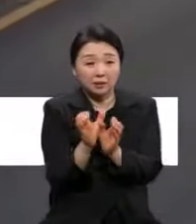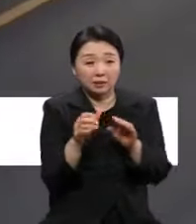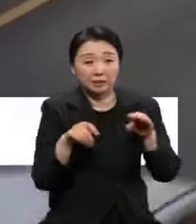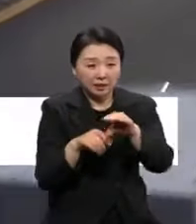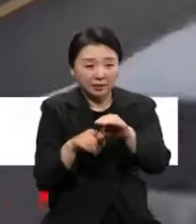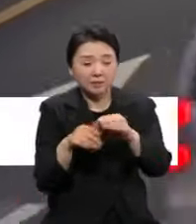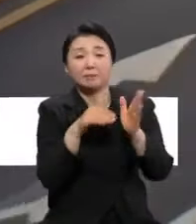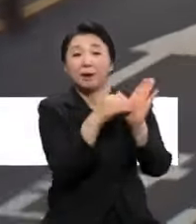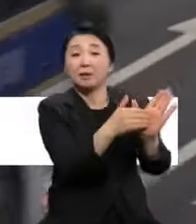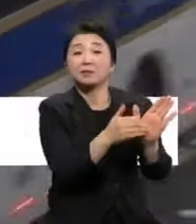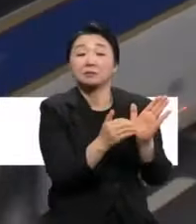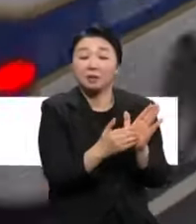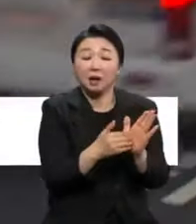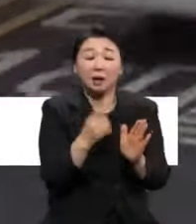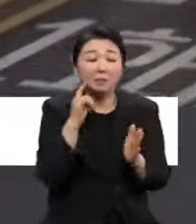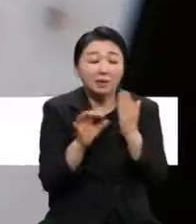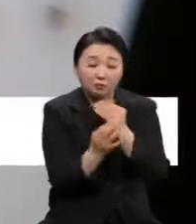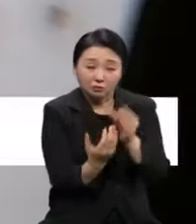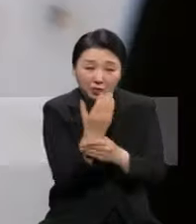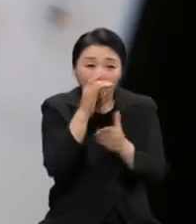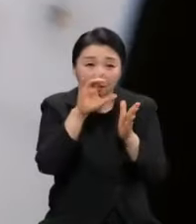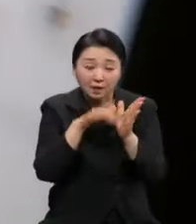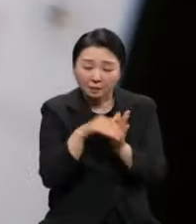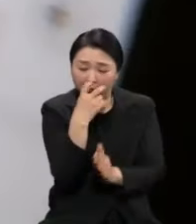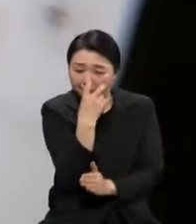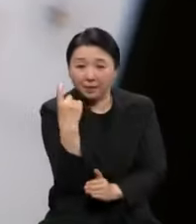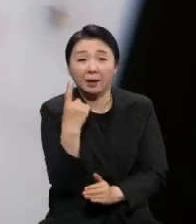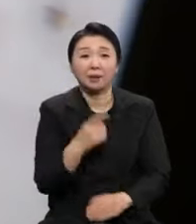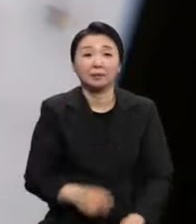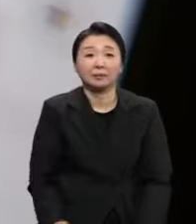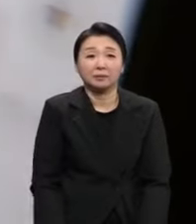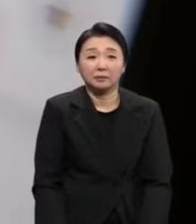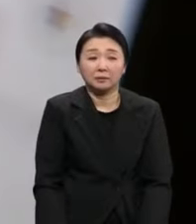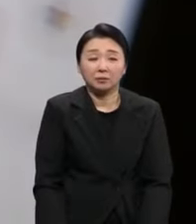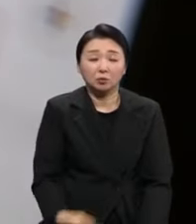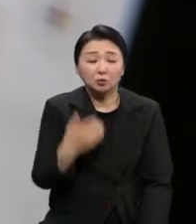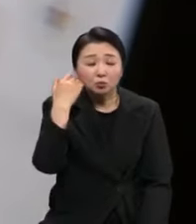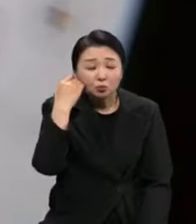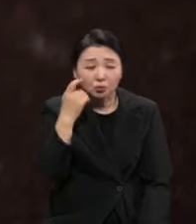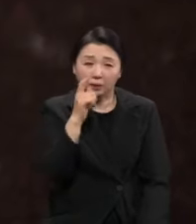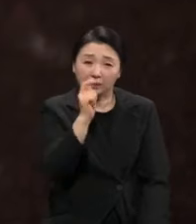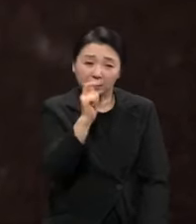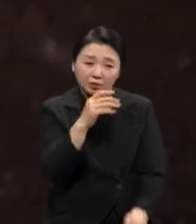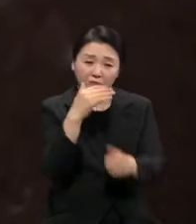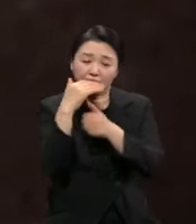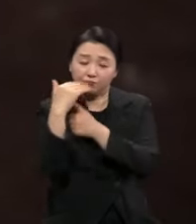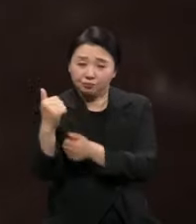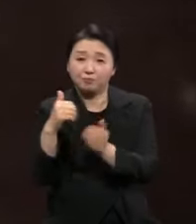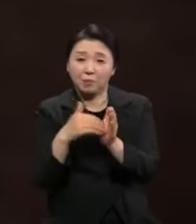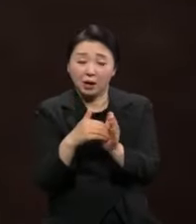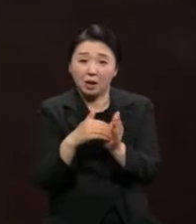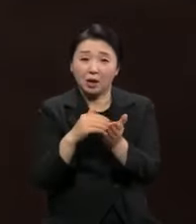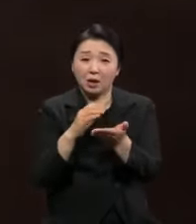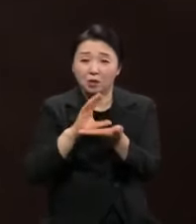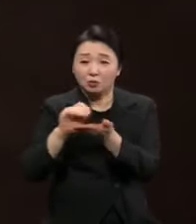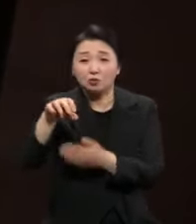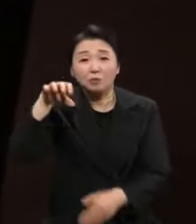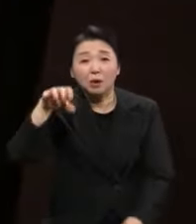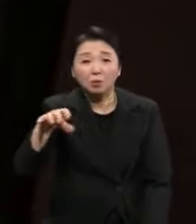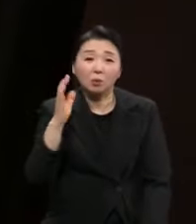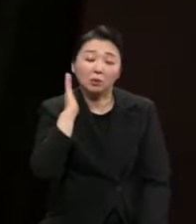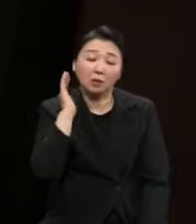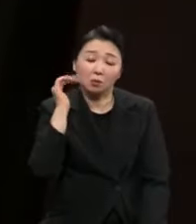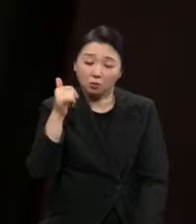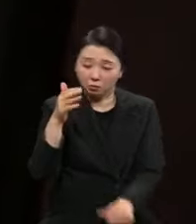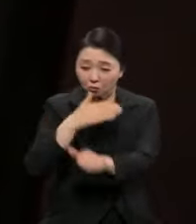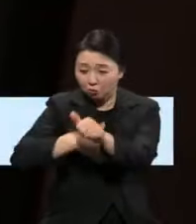대비해 경계태세를 강화했습니다 경찰은 누군가가 택시 호출 어플리케이션으로 출발지를 대통령 관저 주변으로